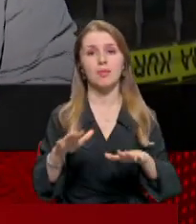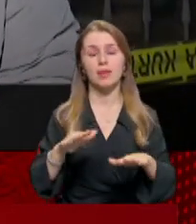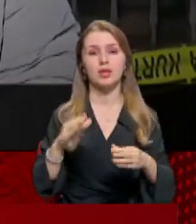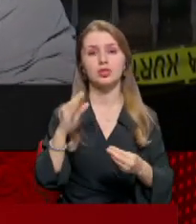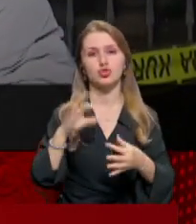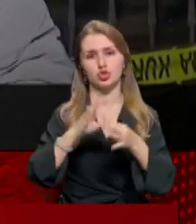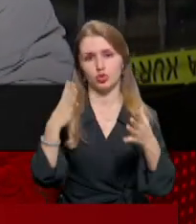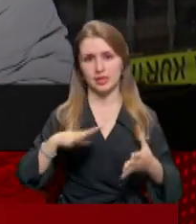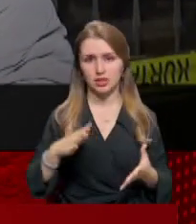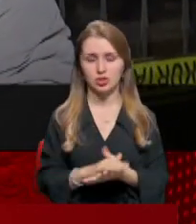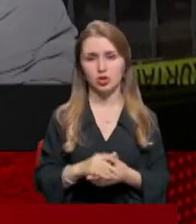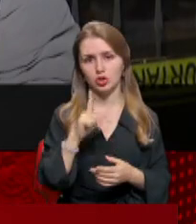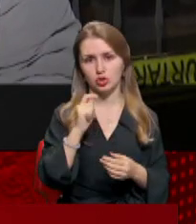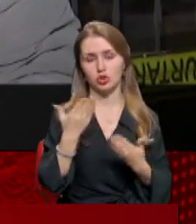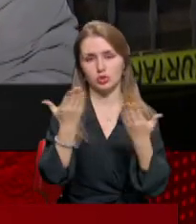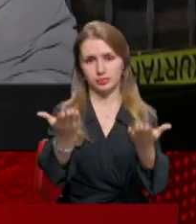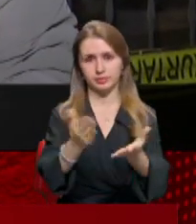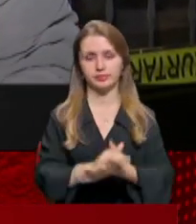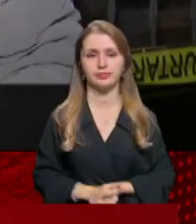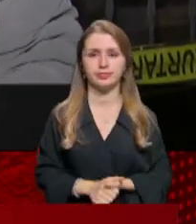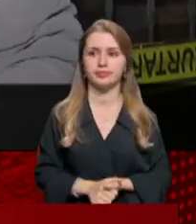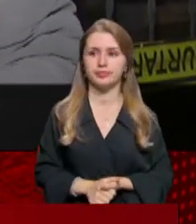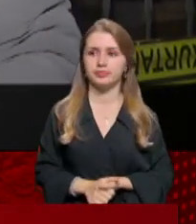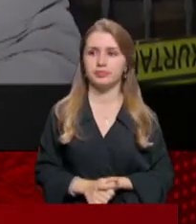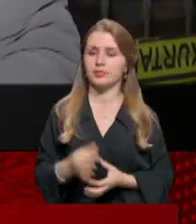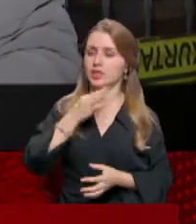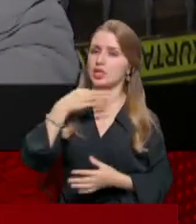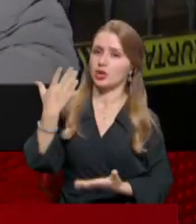aydınlatılmasını istiyorlar. Söz tekrar İstanbul'da. Sevgili Şahin, teşekkürler.